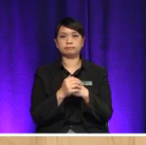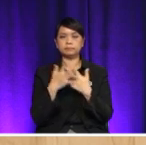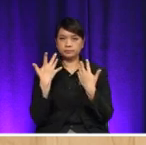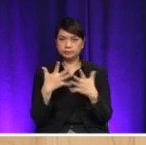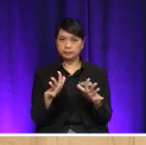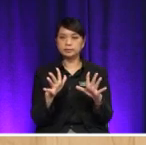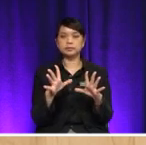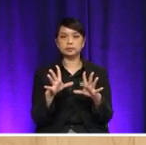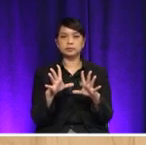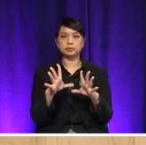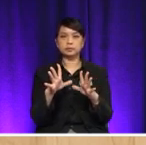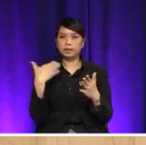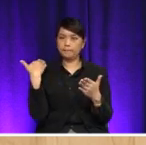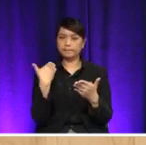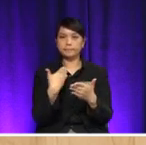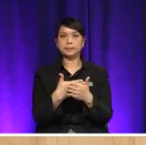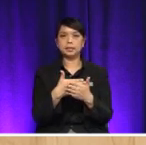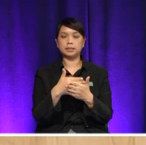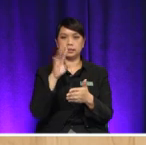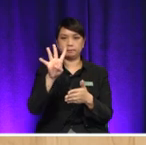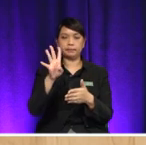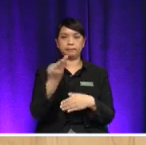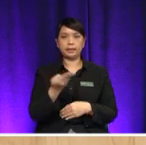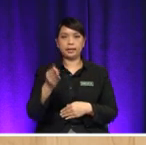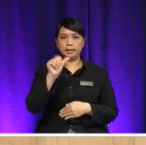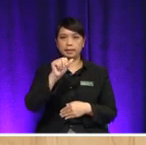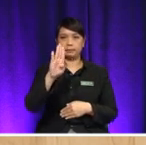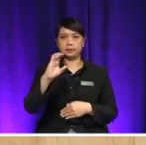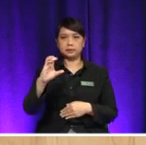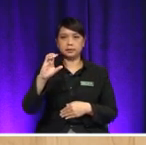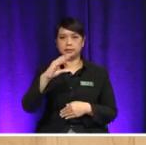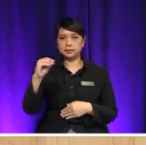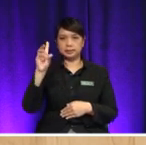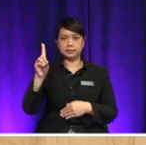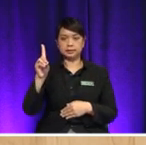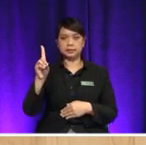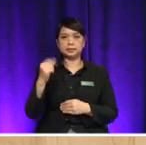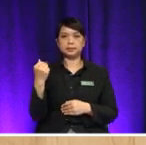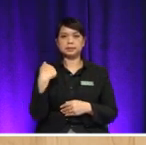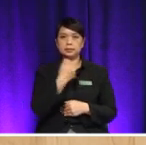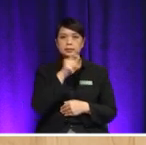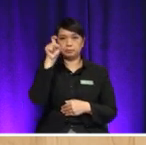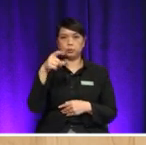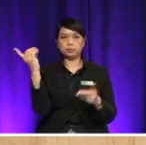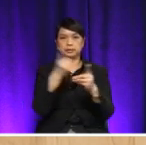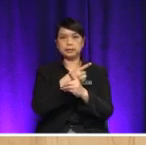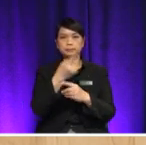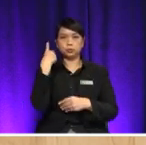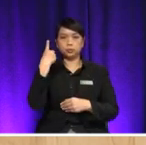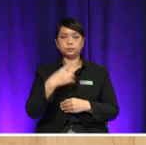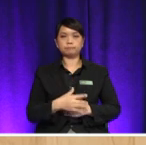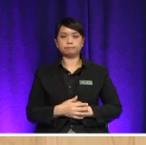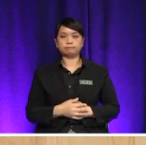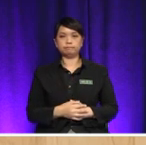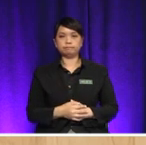untuk eee ke-4 bahan itu ABC dan dharapkan teksnya dan juga